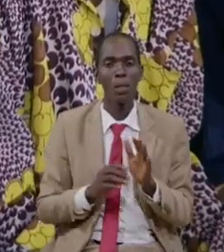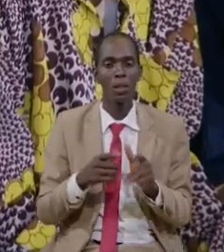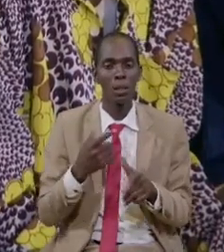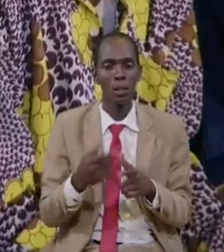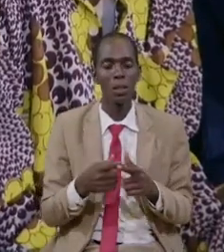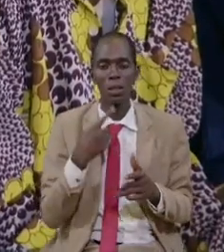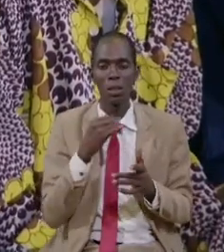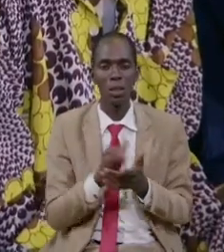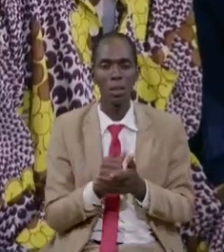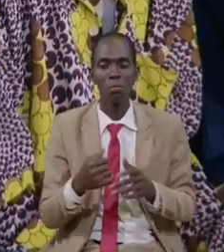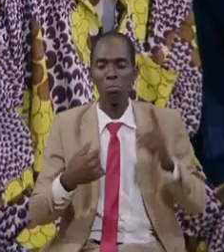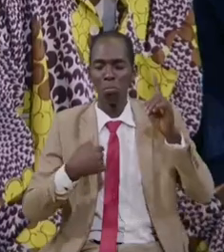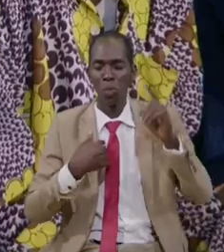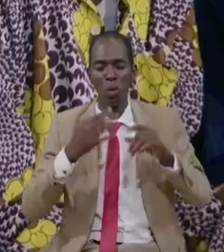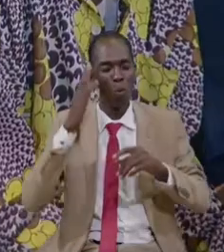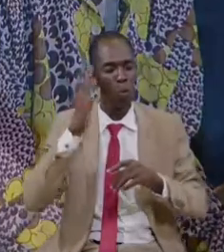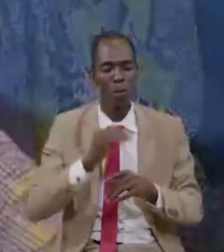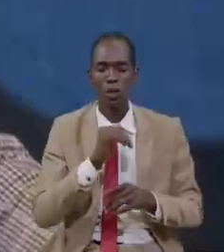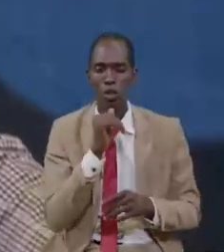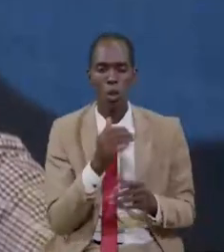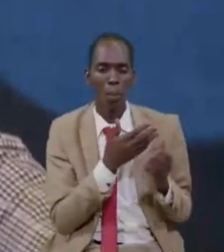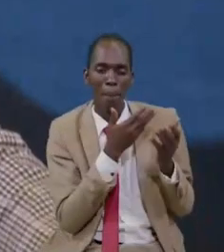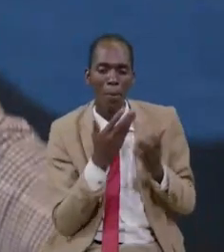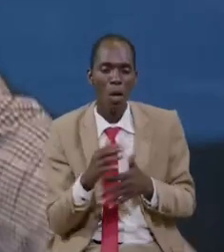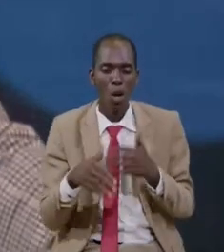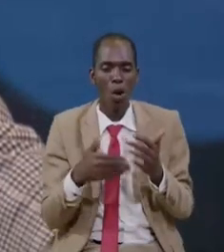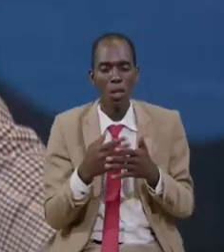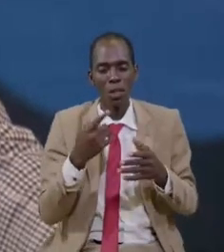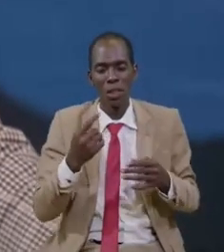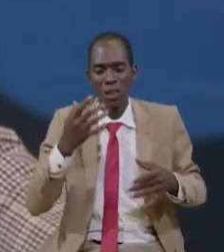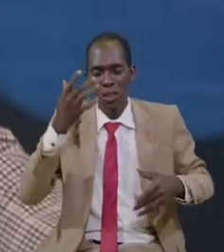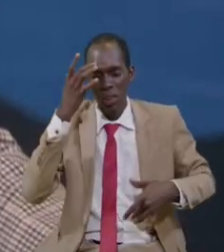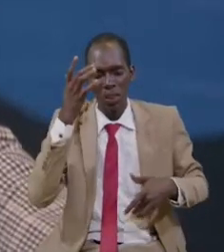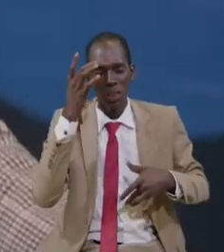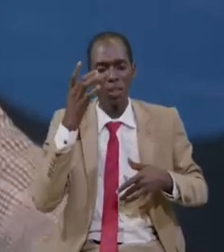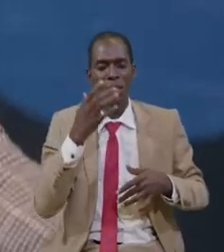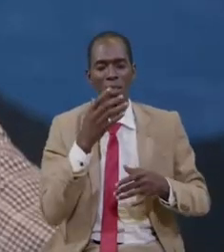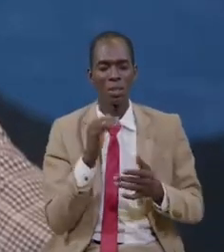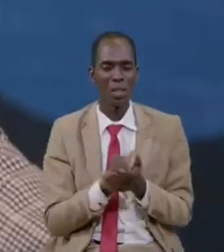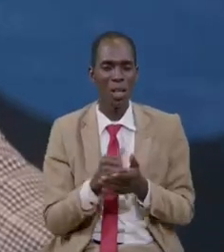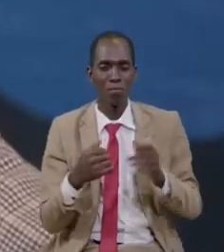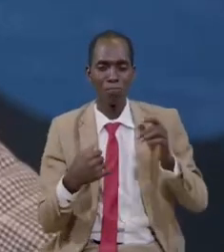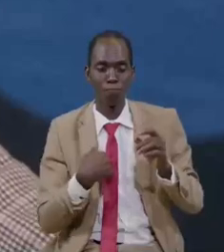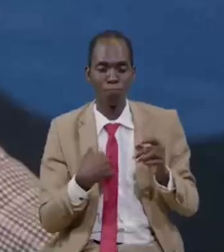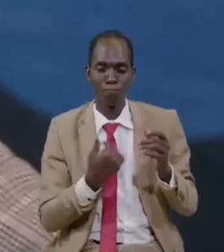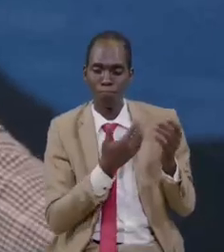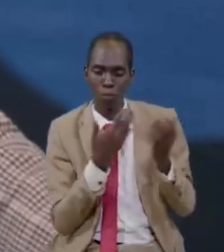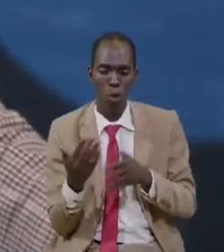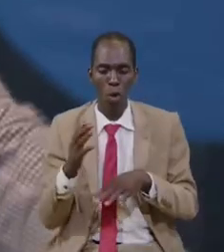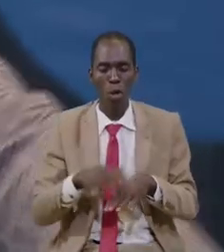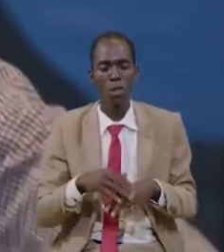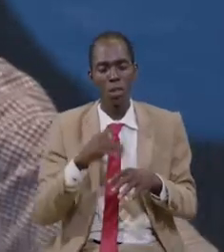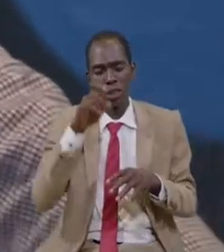frapperai d'aucune des maladies, des maladies et des maladies dont j'ai frappé les Égyptiens. Pourquoi